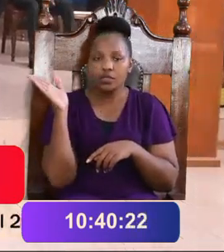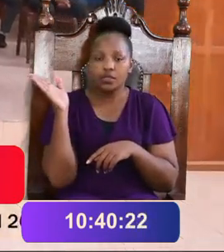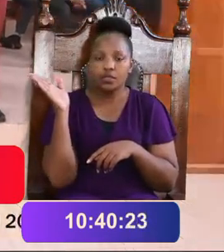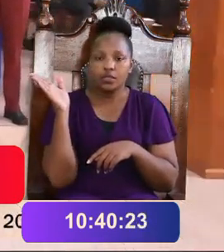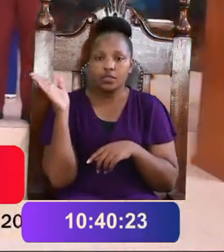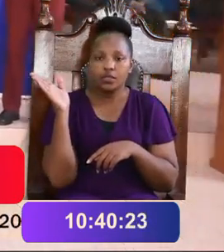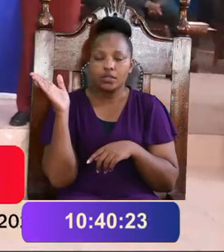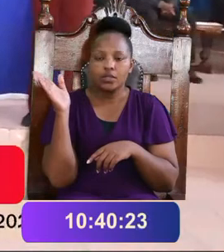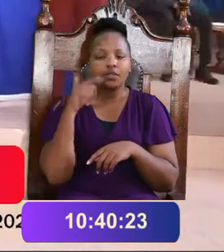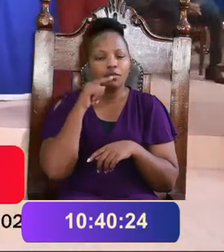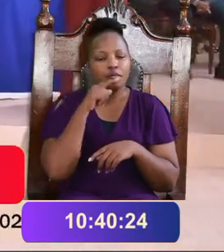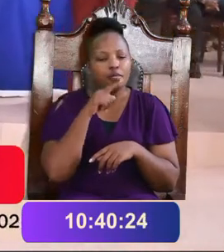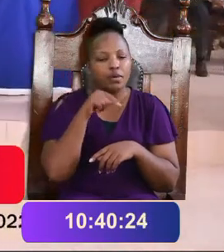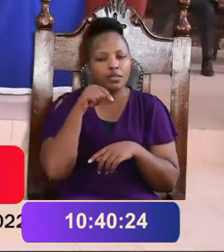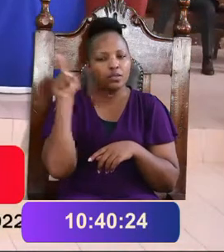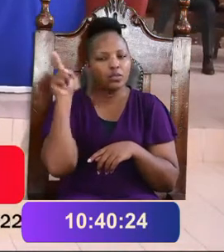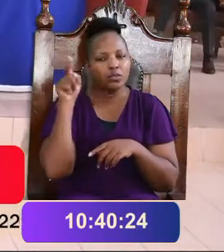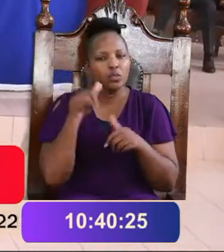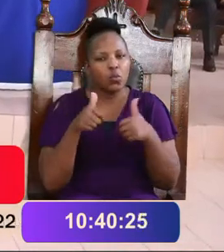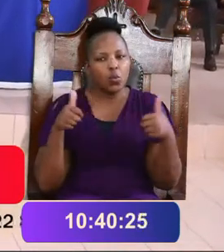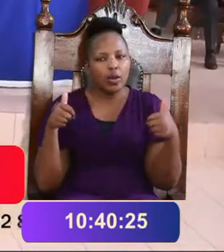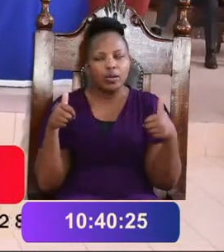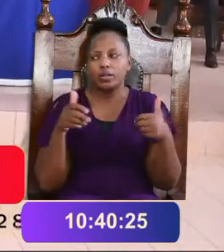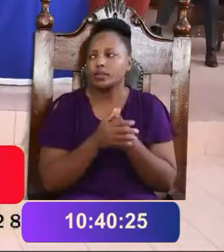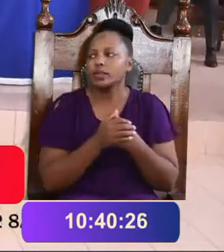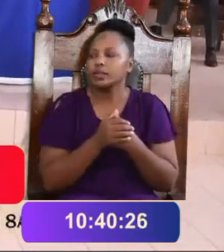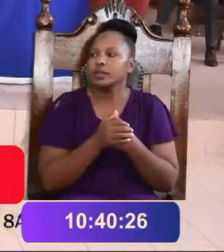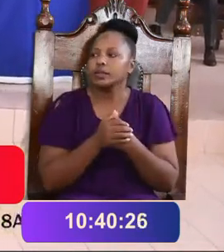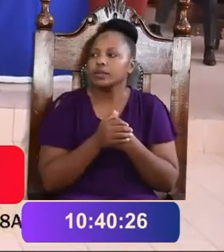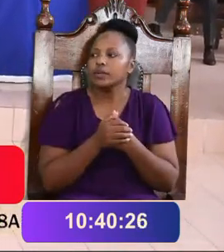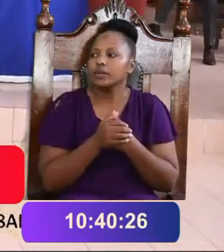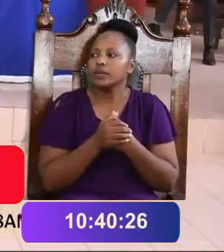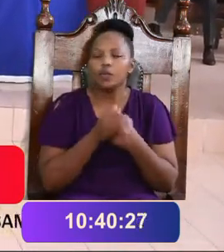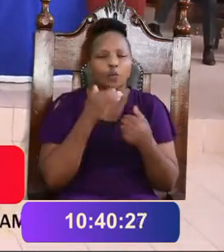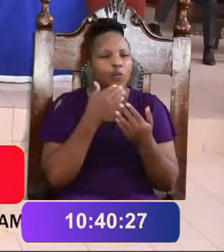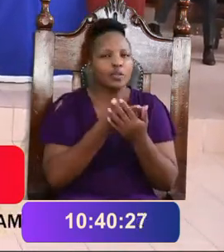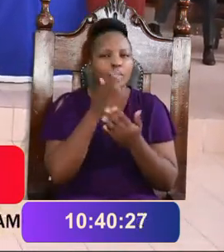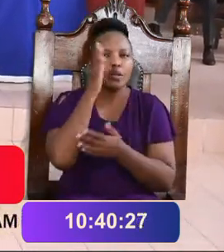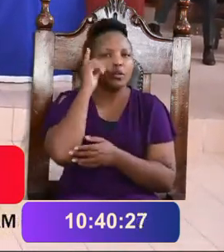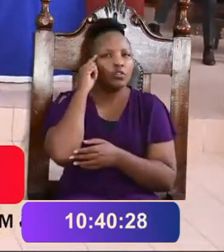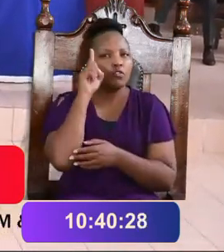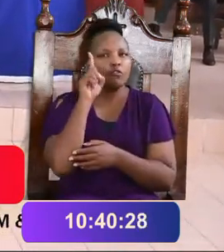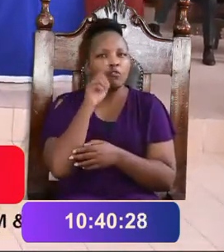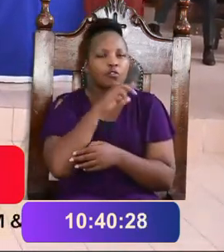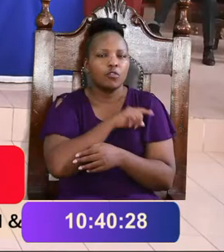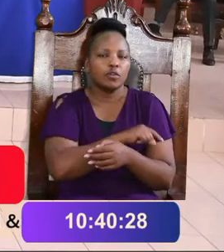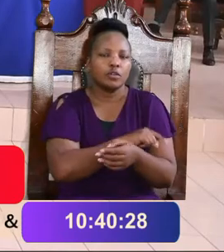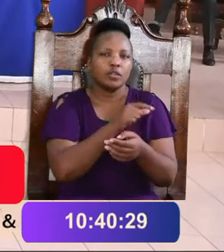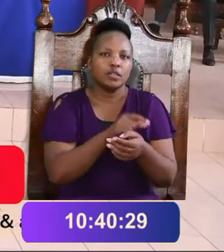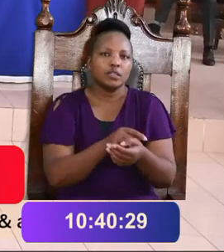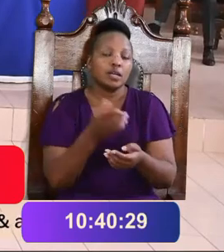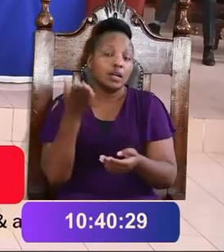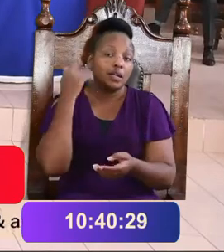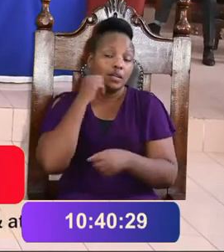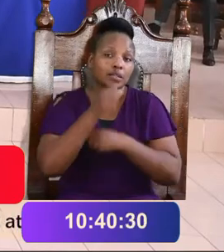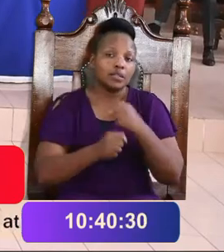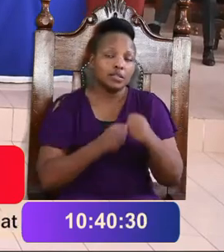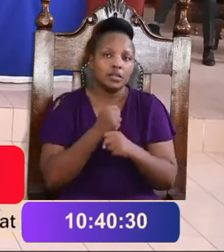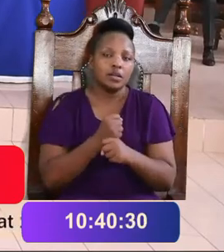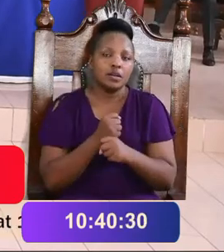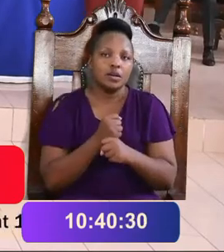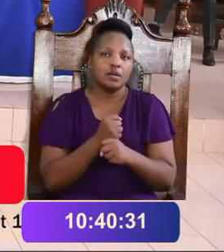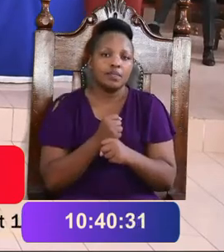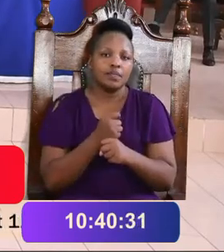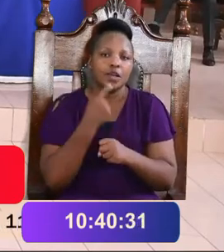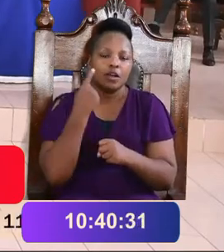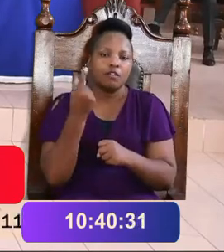walipata ufanisi mkubwa, na tunashukuru Mungu kwa neema hizo. Mwaka uliopita mwanafunzi